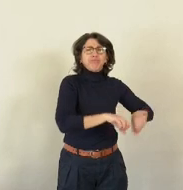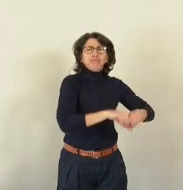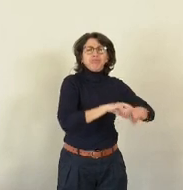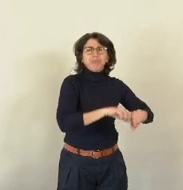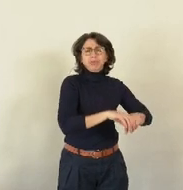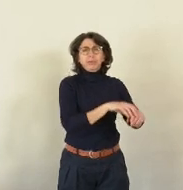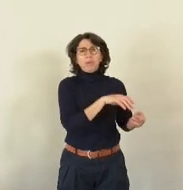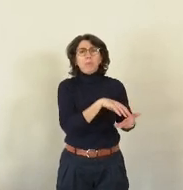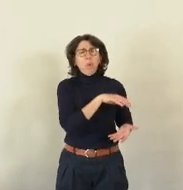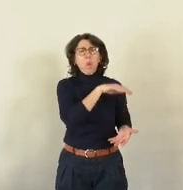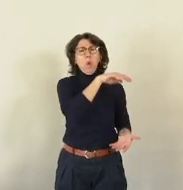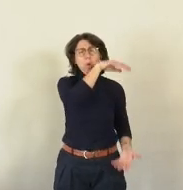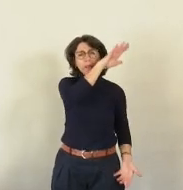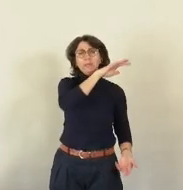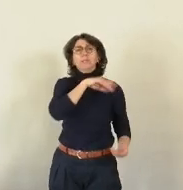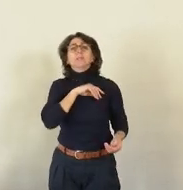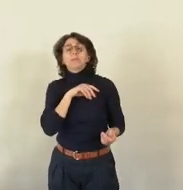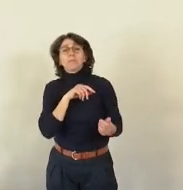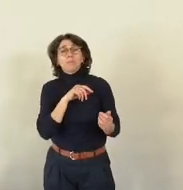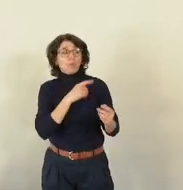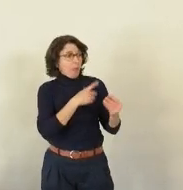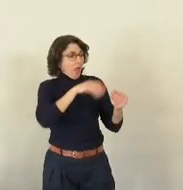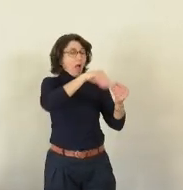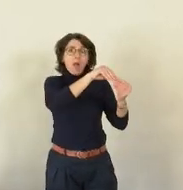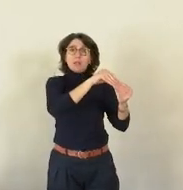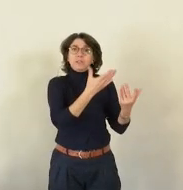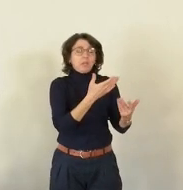programmés pour abonder l'aide alimentaire en croissance